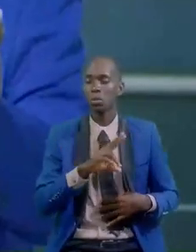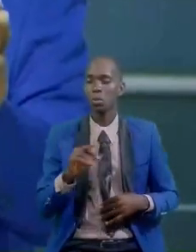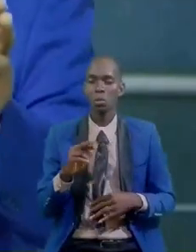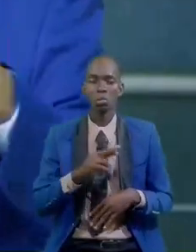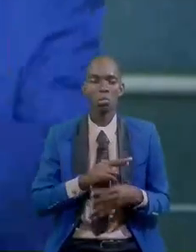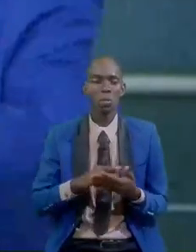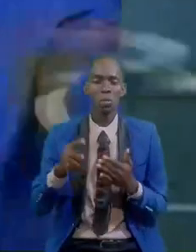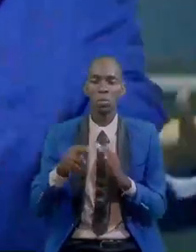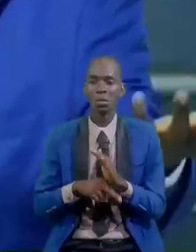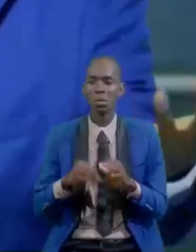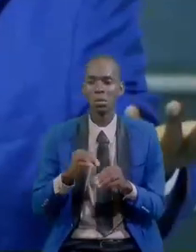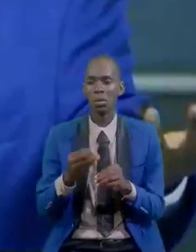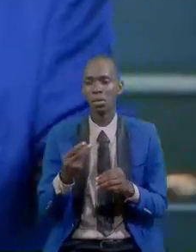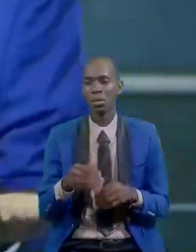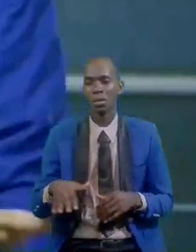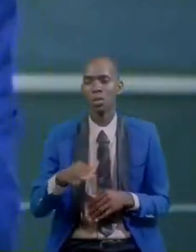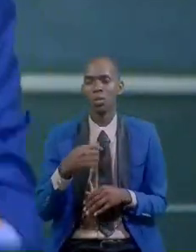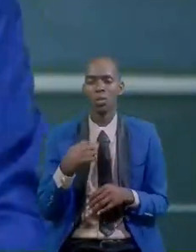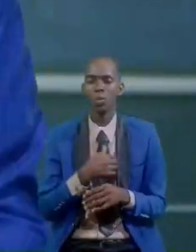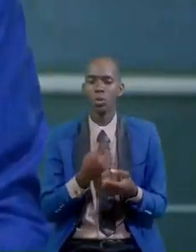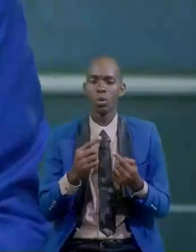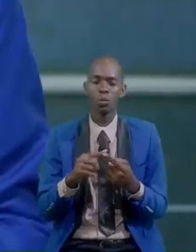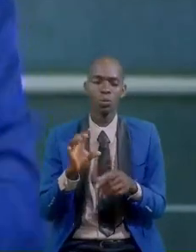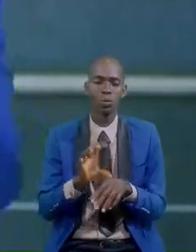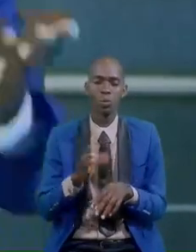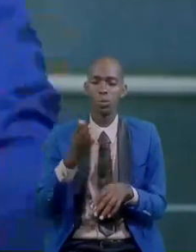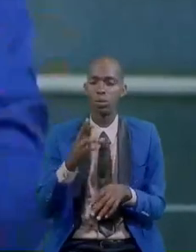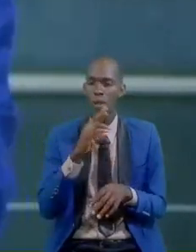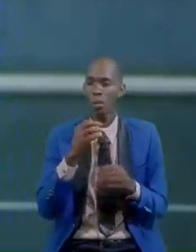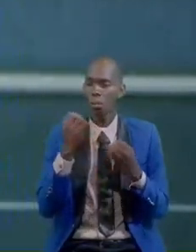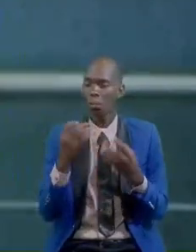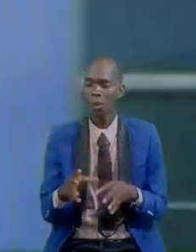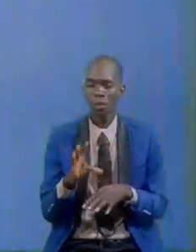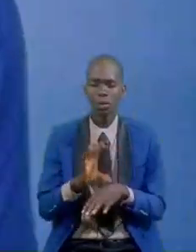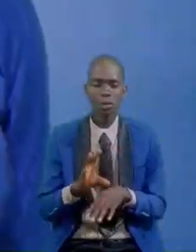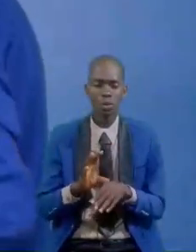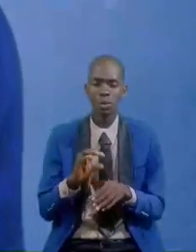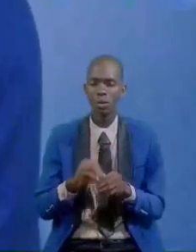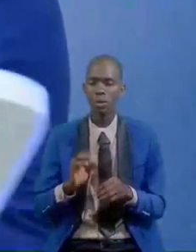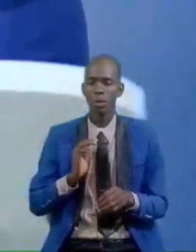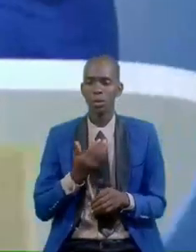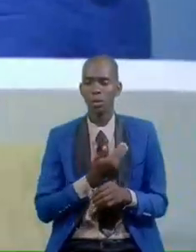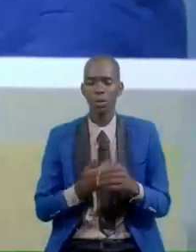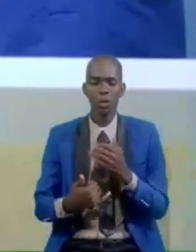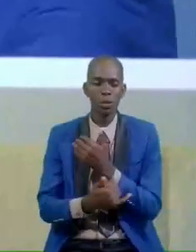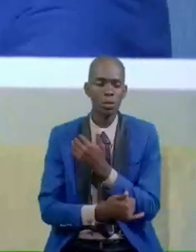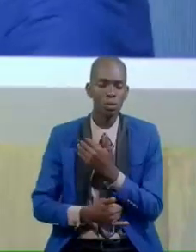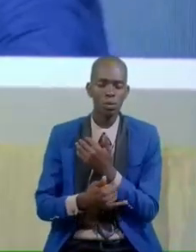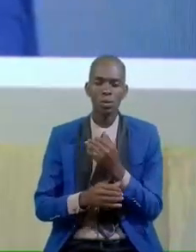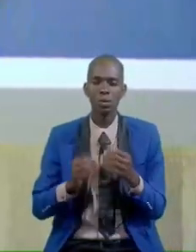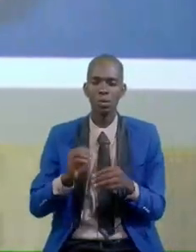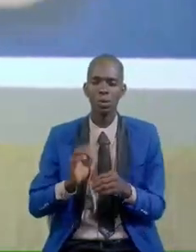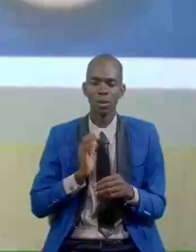dans le pays. Nous venons à l'église. Il y a tellement d'églises dans notre pays. Il y a tellement d'églises dans notre continent.